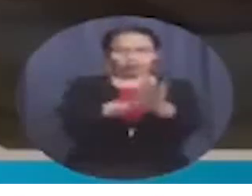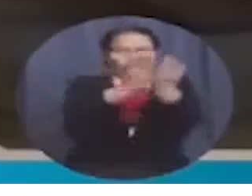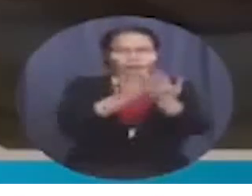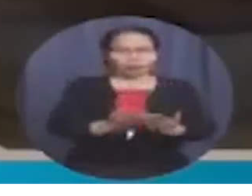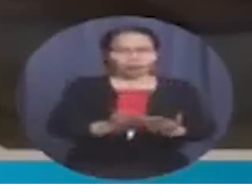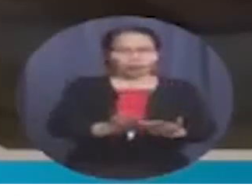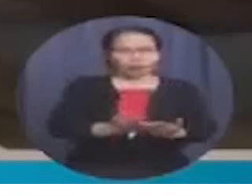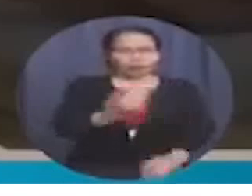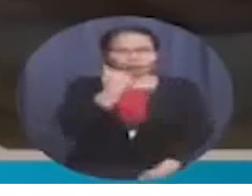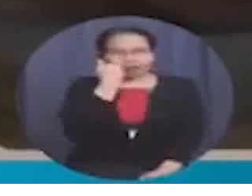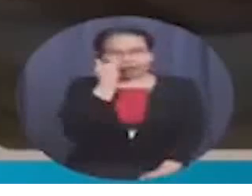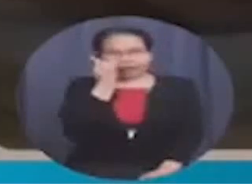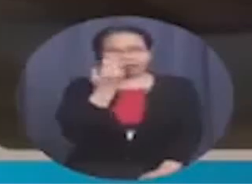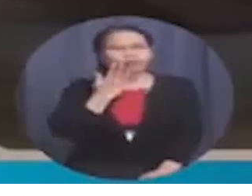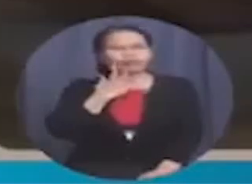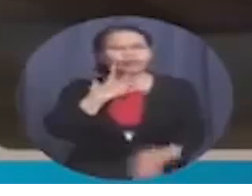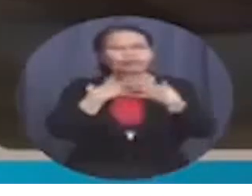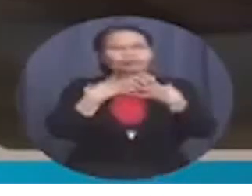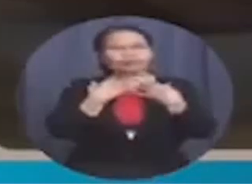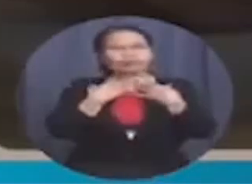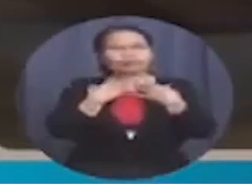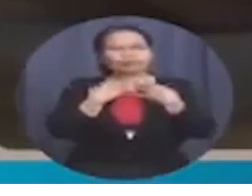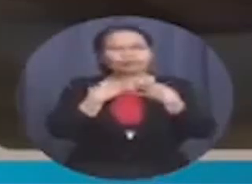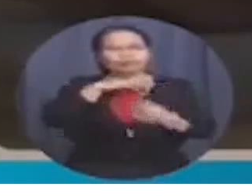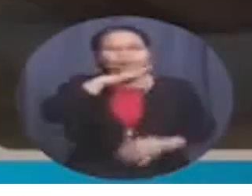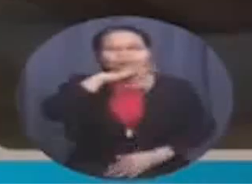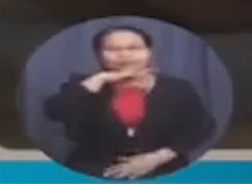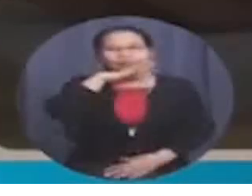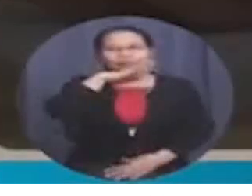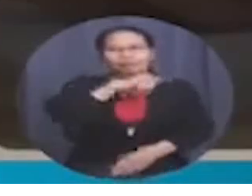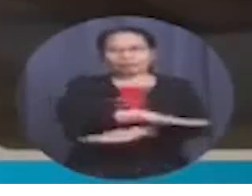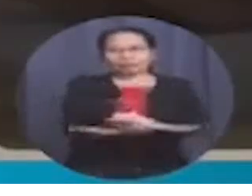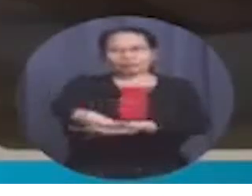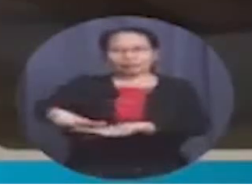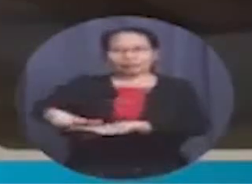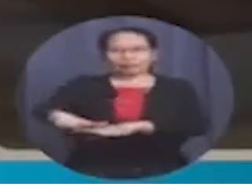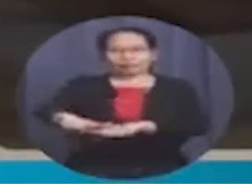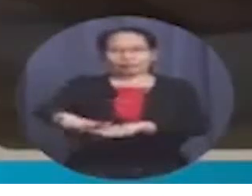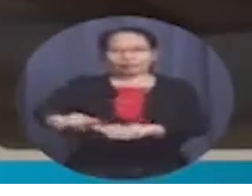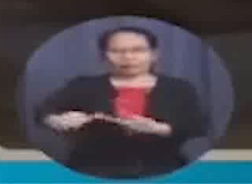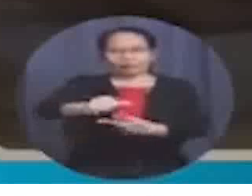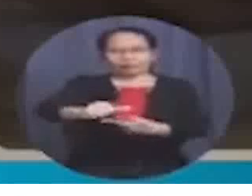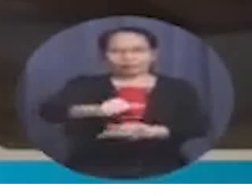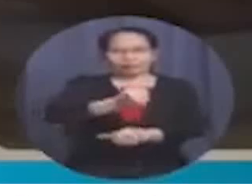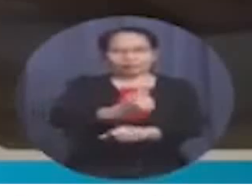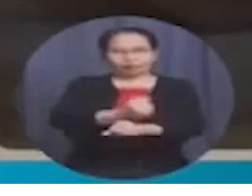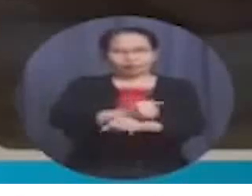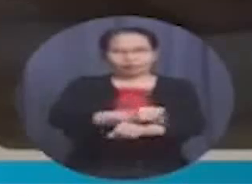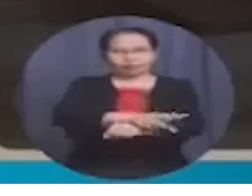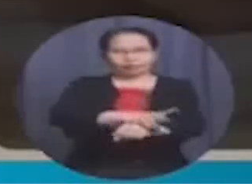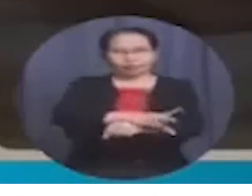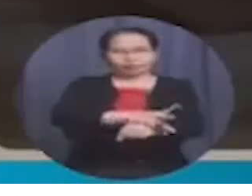kanyang kahiyahiyang kahalayan, dinungisan niyang lupain, nakiapid sa bato at sa